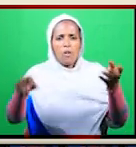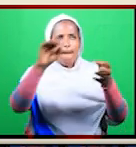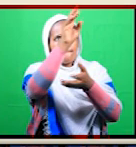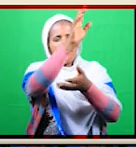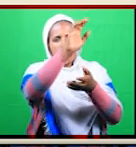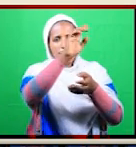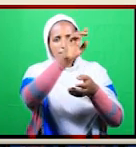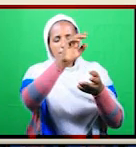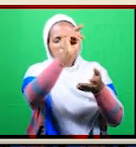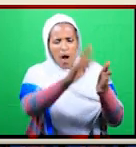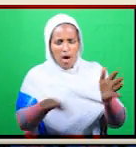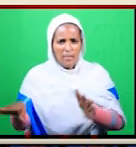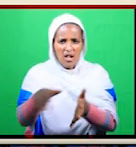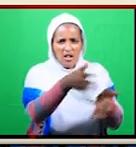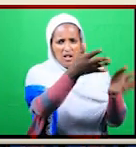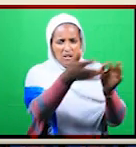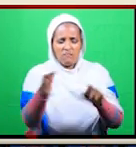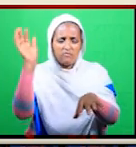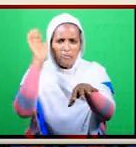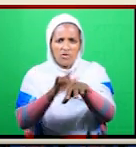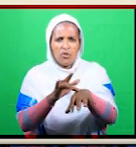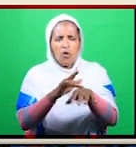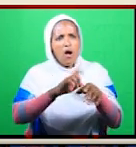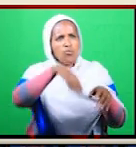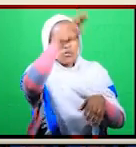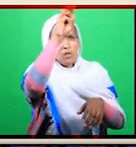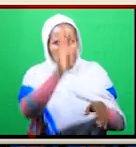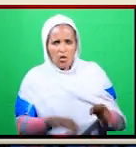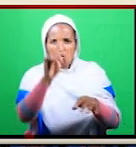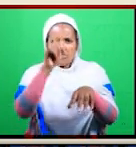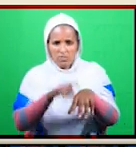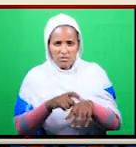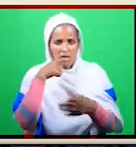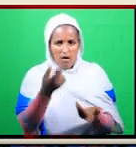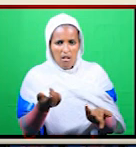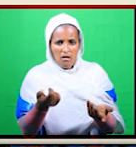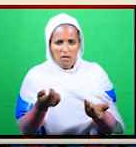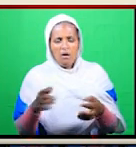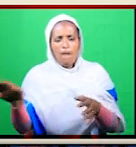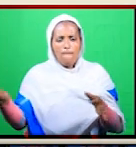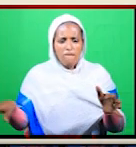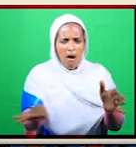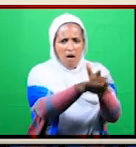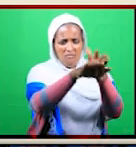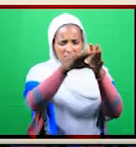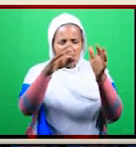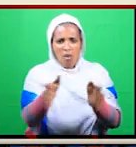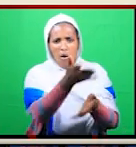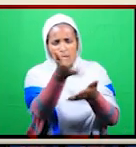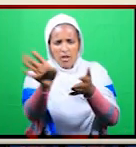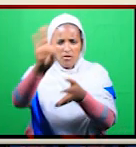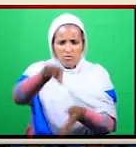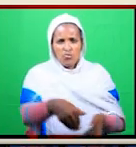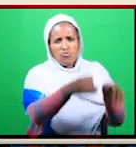ለእኛ የሚያስፈልገንን ያውቃል። ስንለምነው ደግሞ ሳንለምን የውስጣችንን የሚያውቅ እግዚአብሔር አሳልፎ ለክፉ ነገር አይሰጠንም